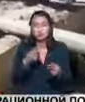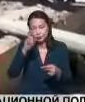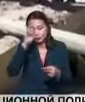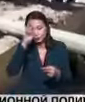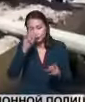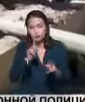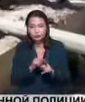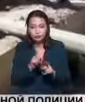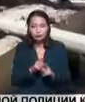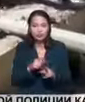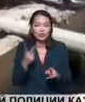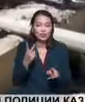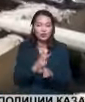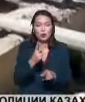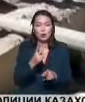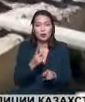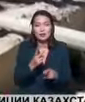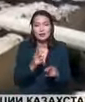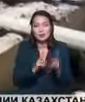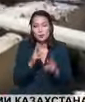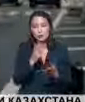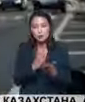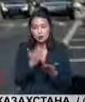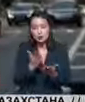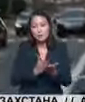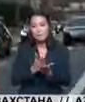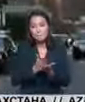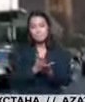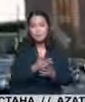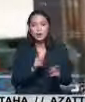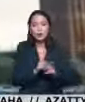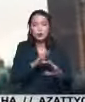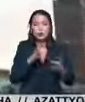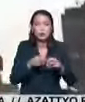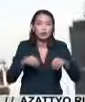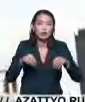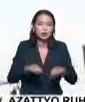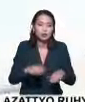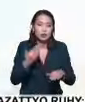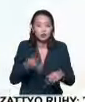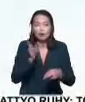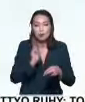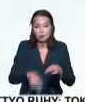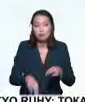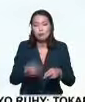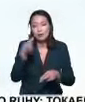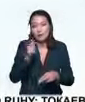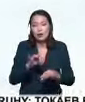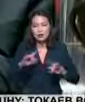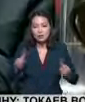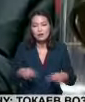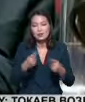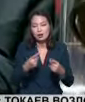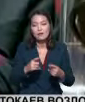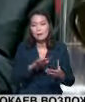Никаких двойных стандартов. Прежде всего, отбросить политические расчеты и принять меры для прекращения огня и восстановления мира.